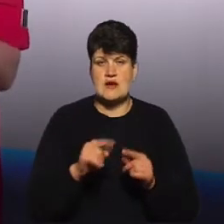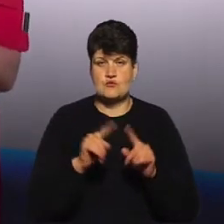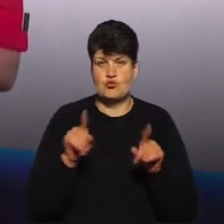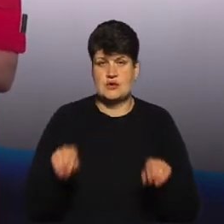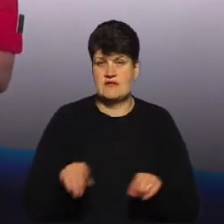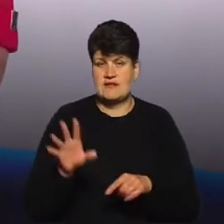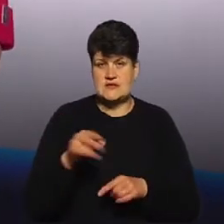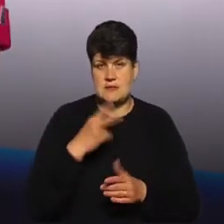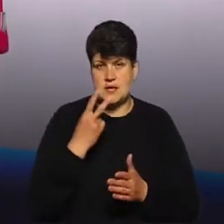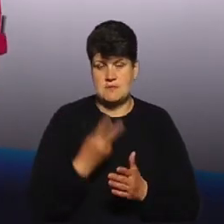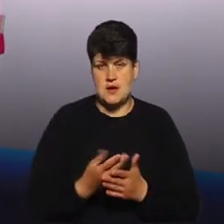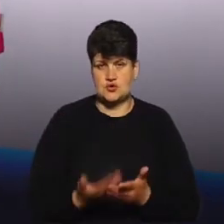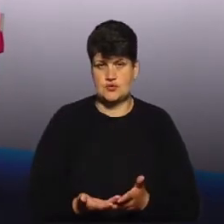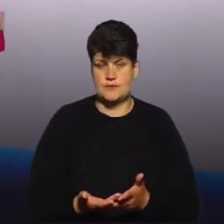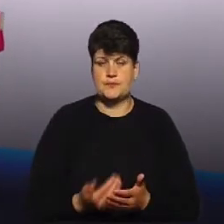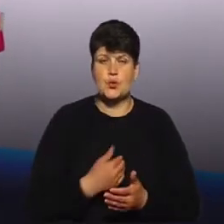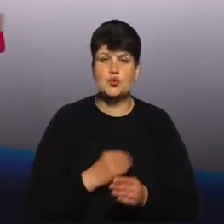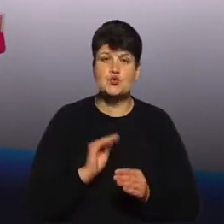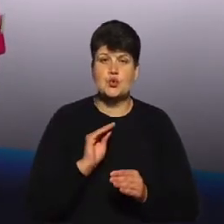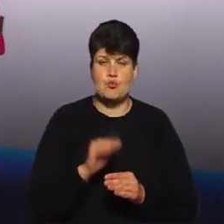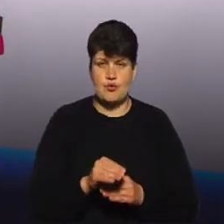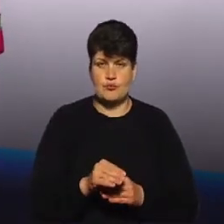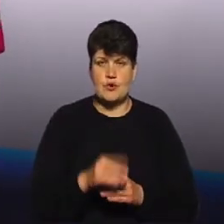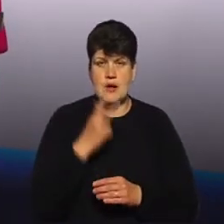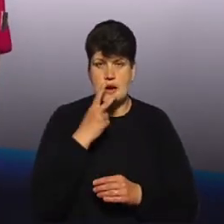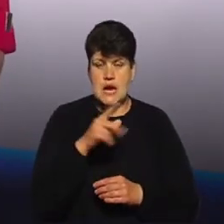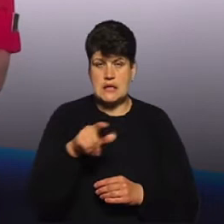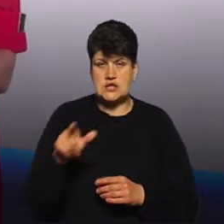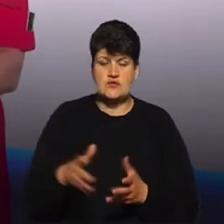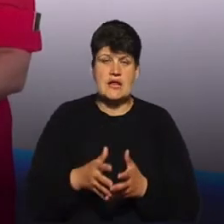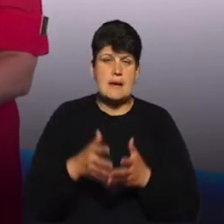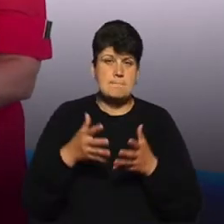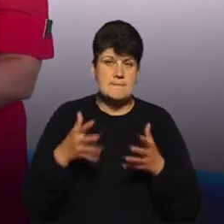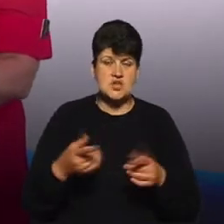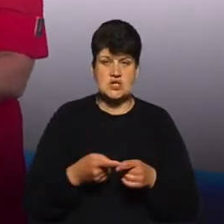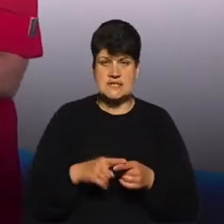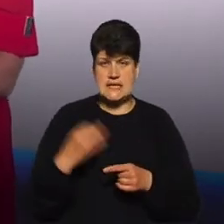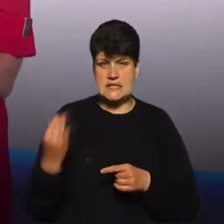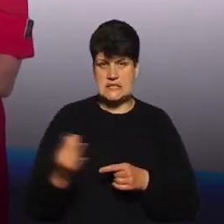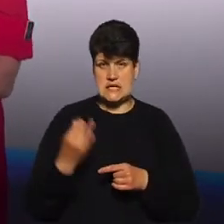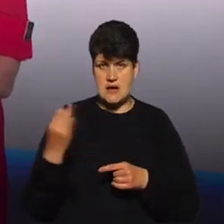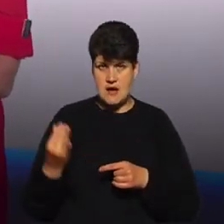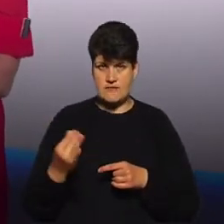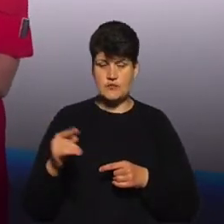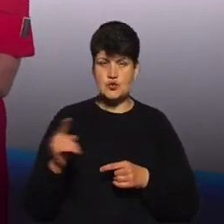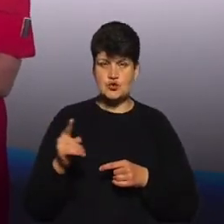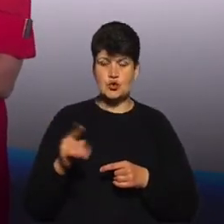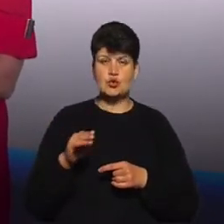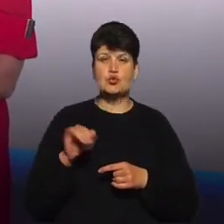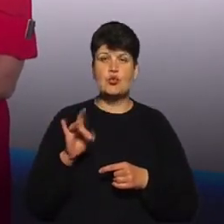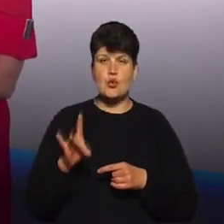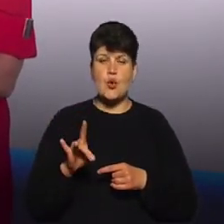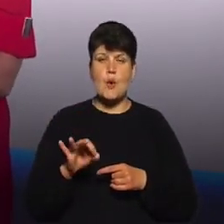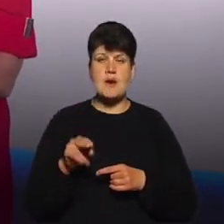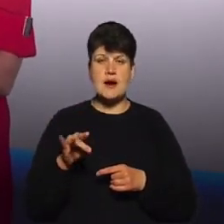Хочу ще доповнити, тому що глядачів, мабуть, найбільше це цікавить, що туроператори, в залежності від